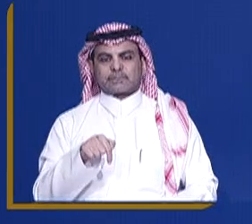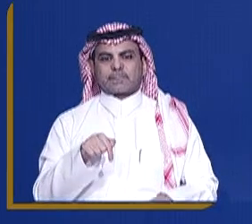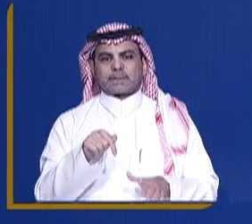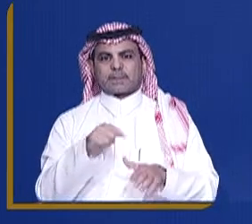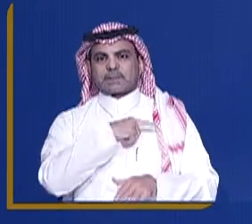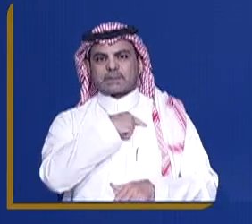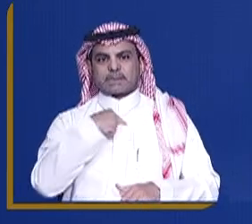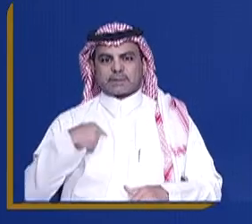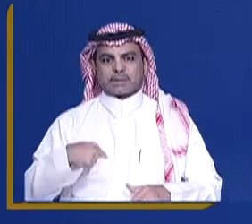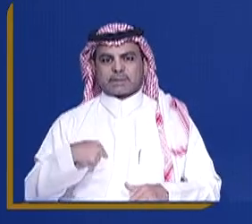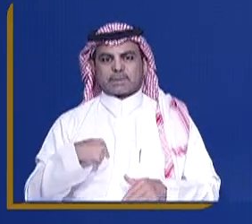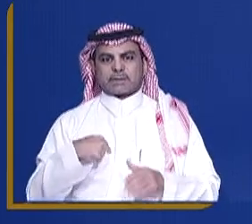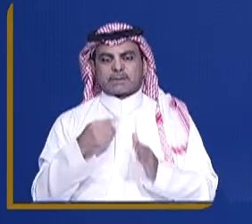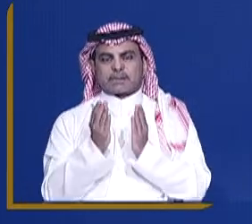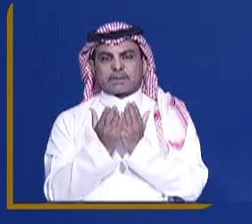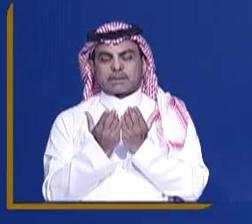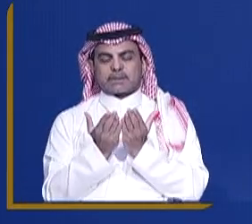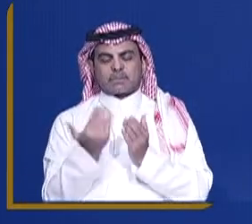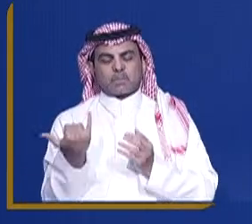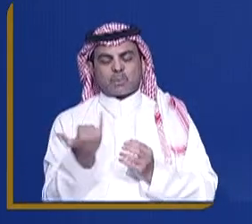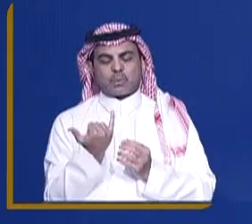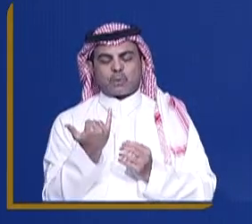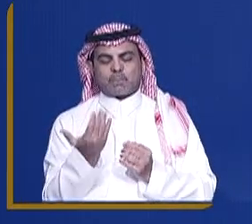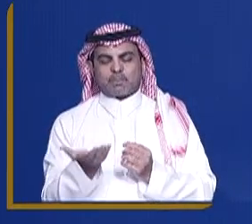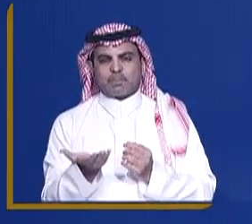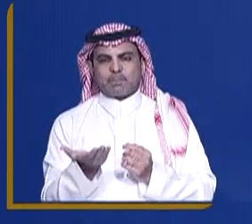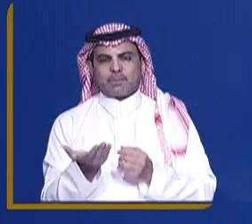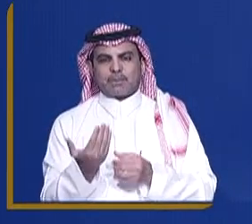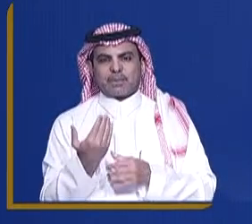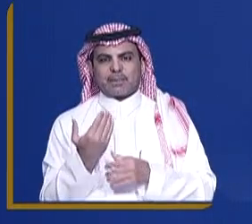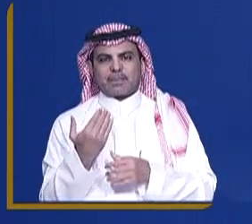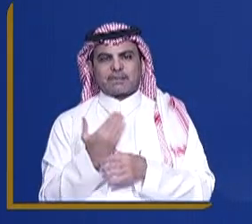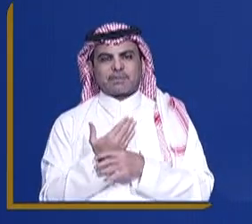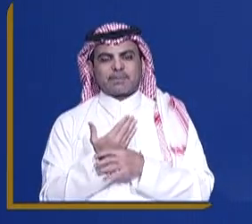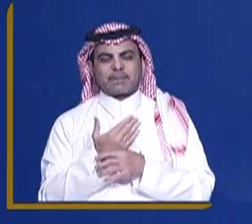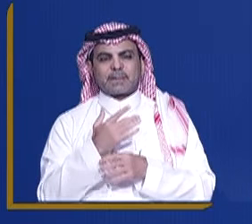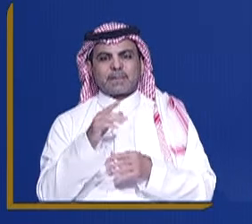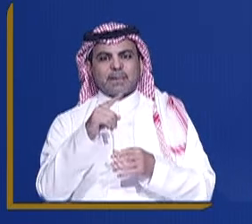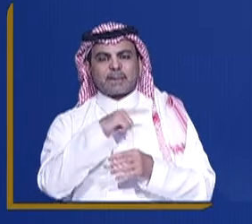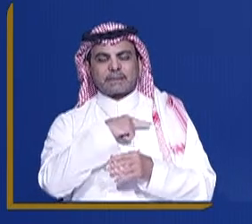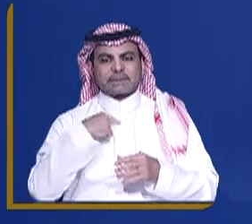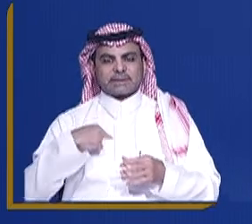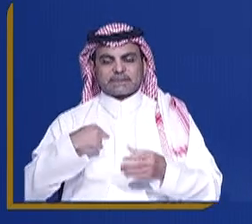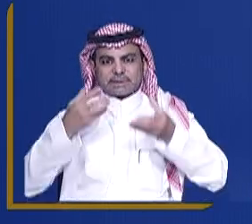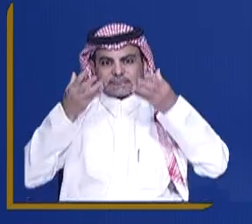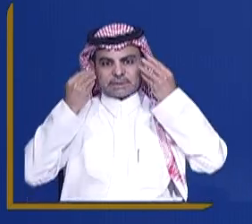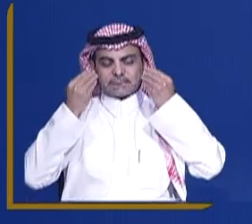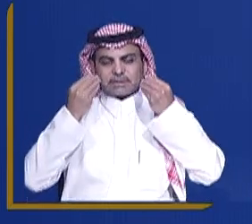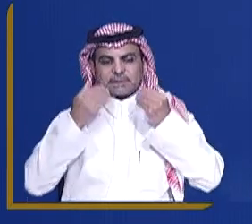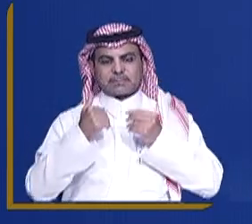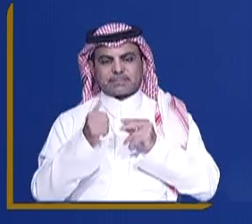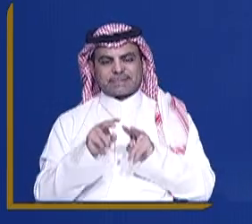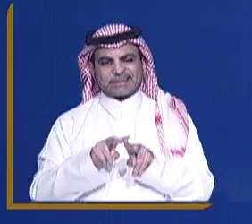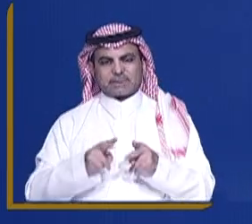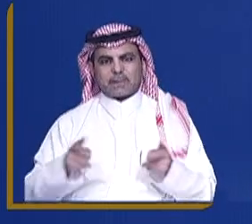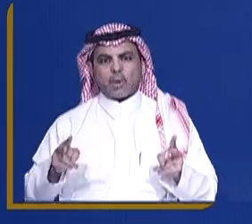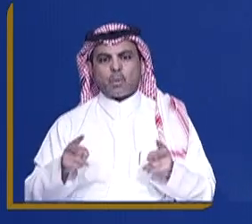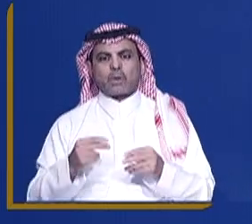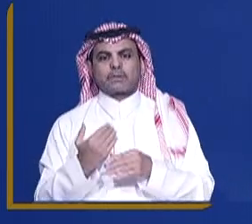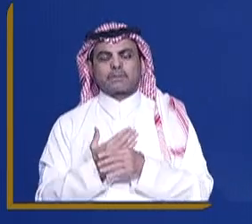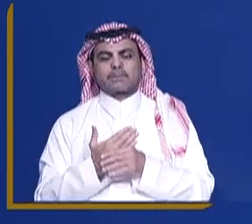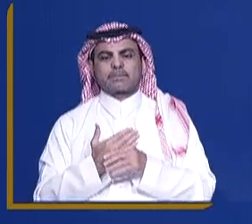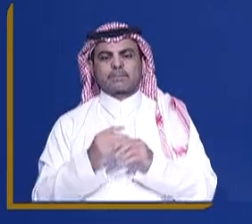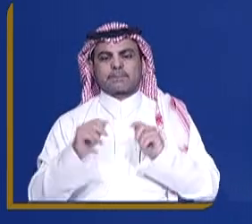الصينية من اللغات المهمة جدا الآن، طبعا تبرز دور أهمية التنوع في